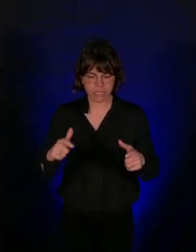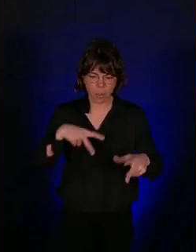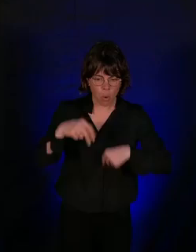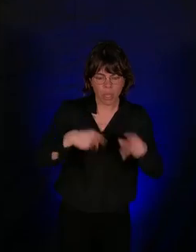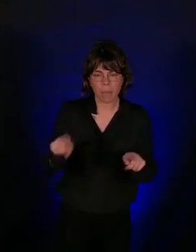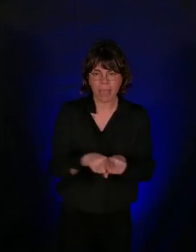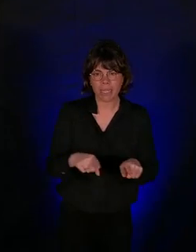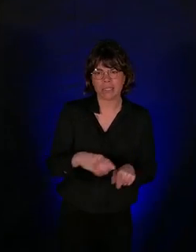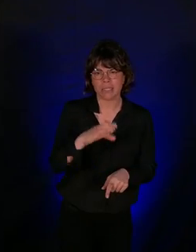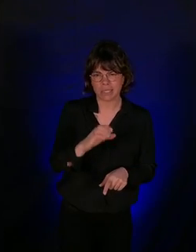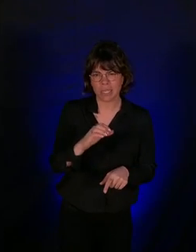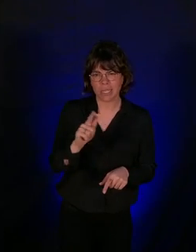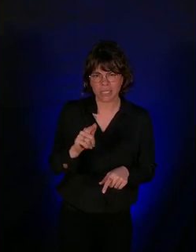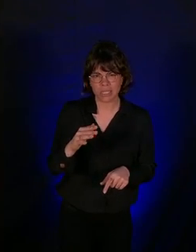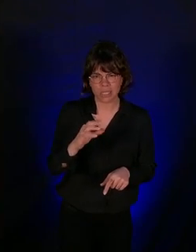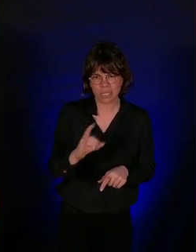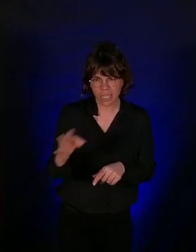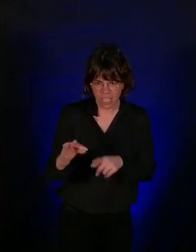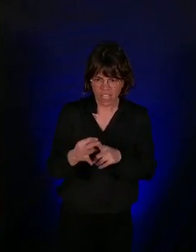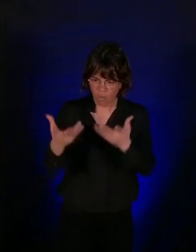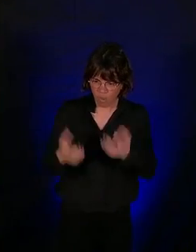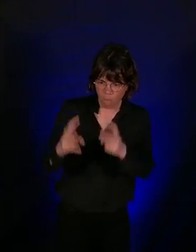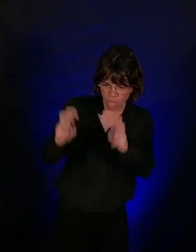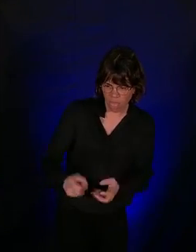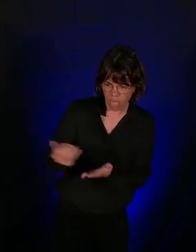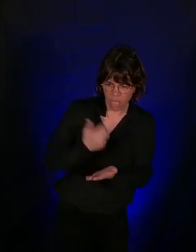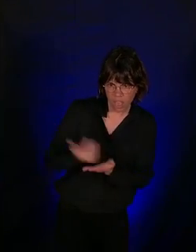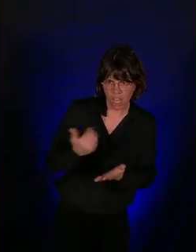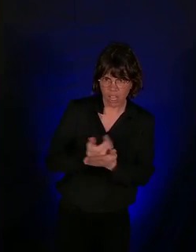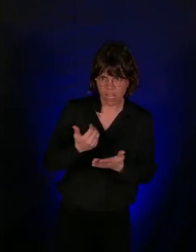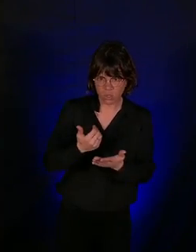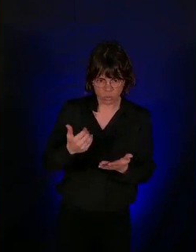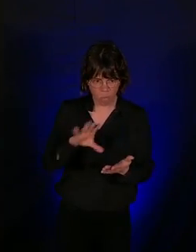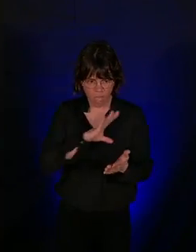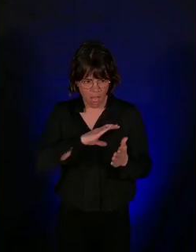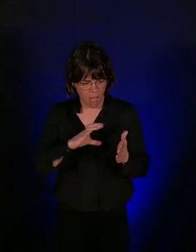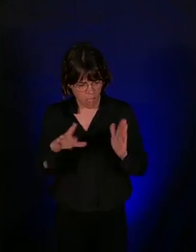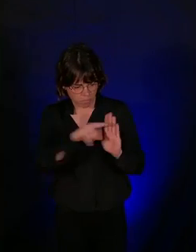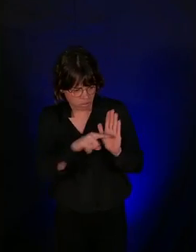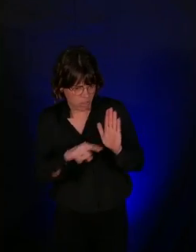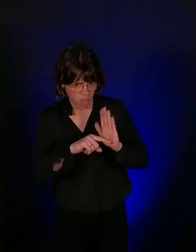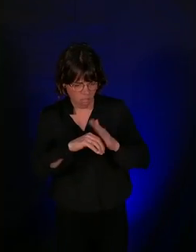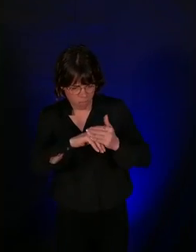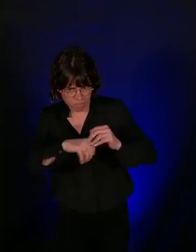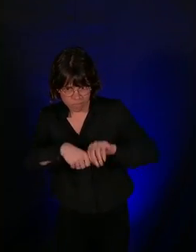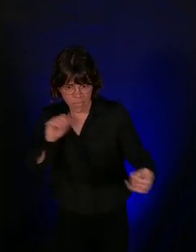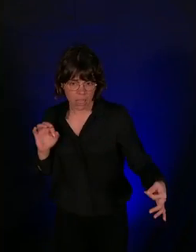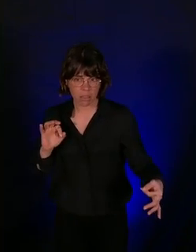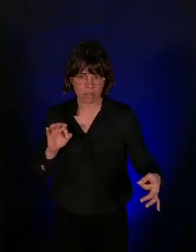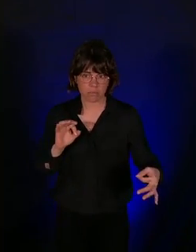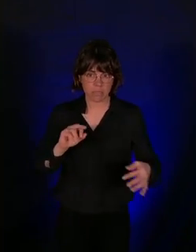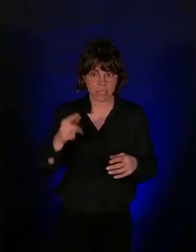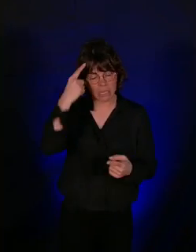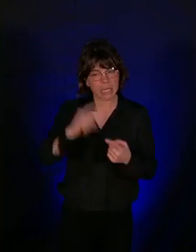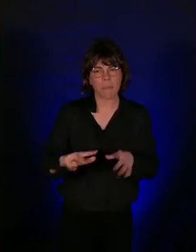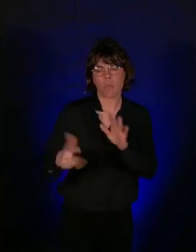CFDT qui négocie la la régression sociale et casse nos acquis sur le thème 3 la démocratie syndicale et le